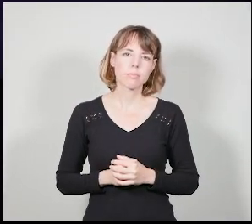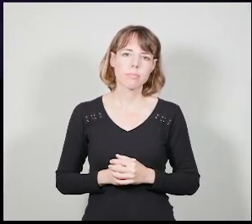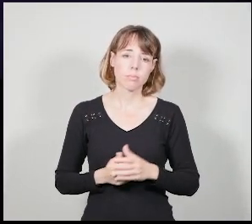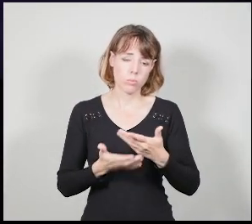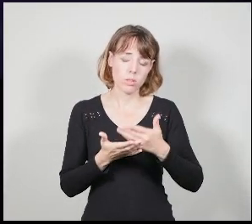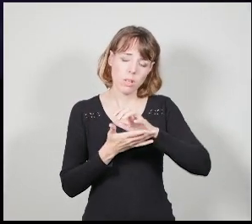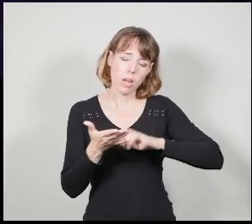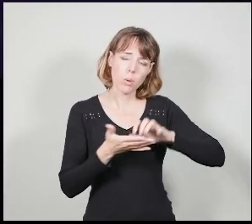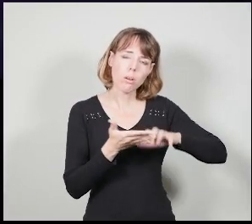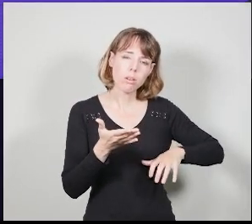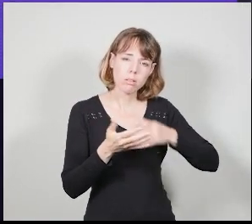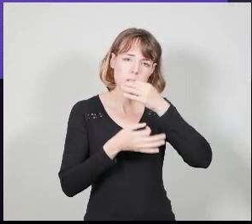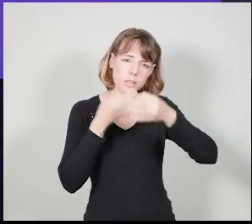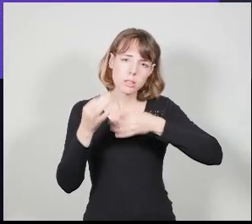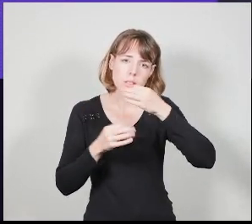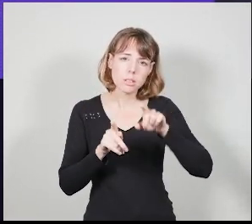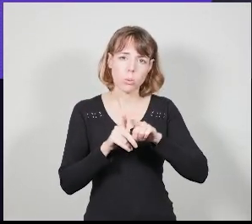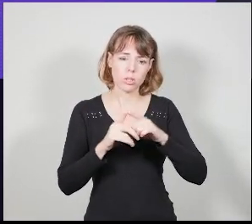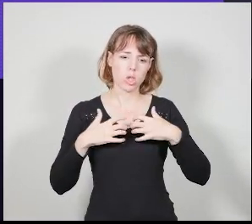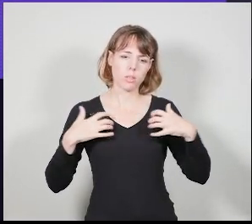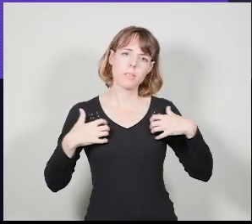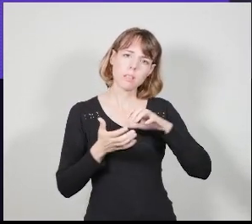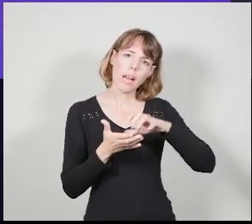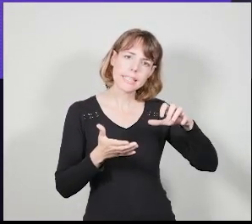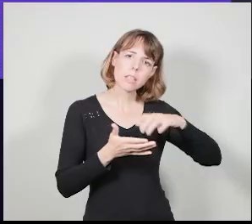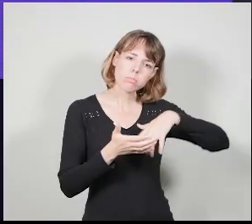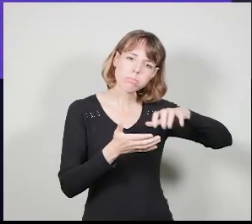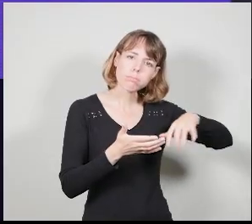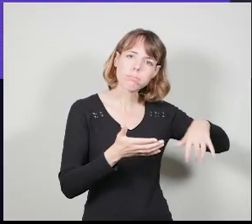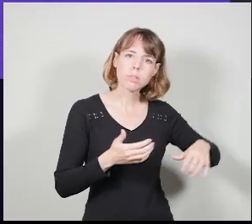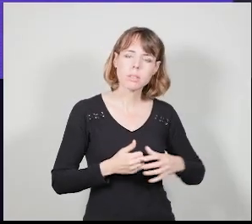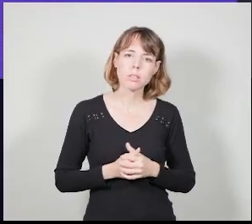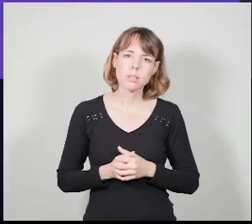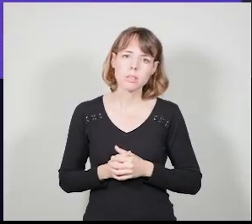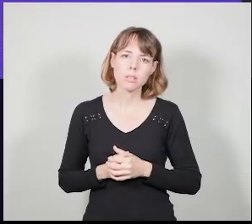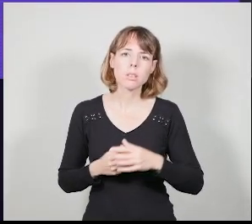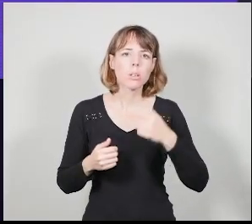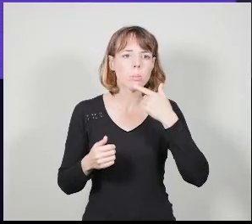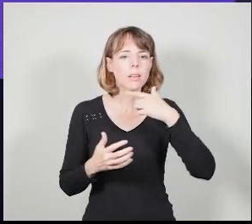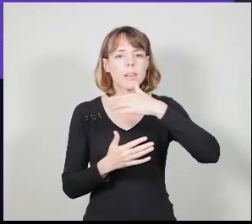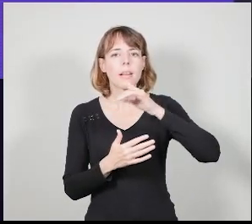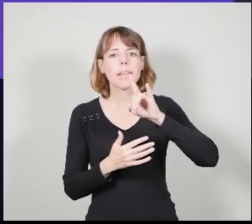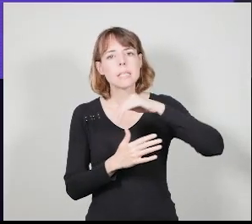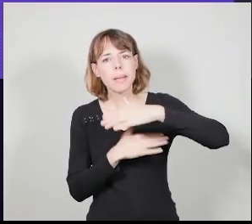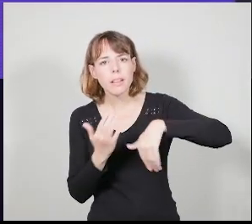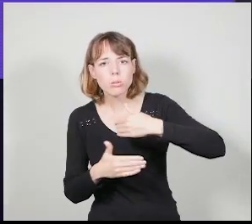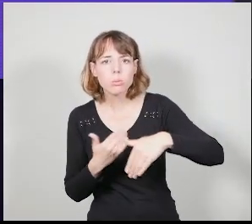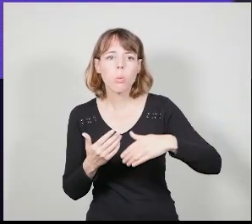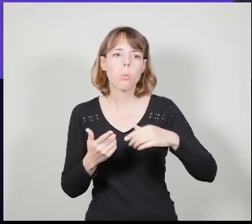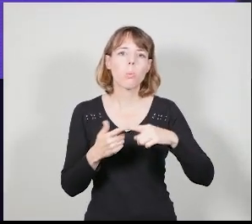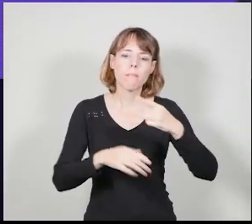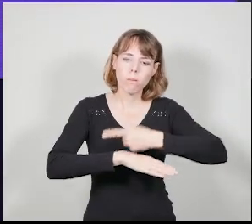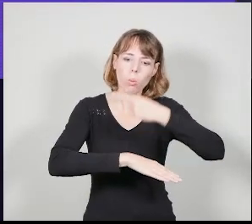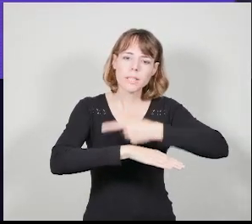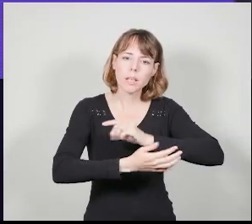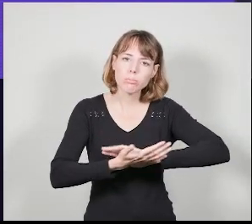de l'IGAS et par toute une littérature scientifique, c'est les phénomènes, comme on dit, d'hybridation, d'effacement des